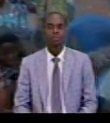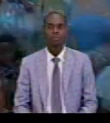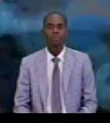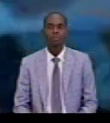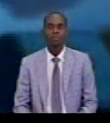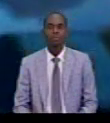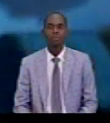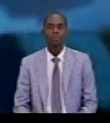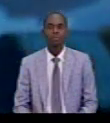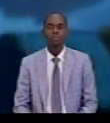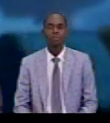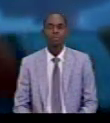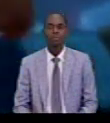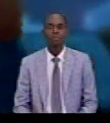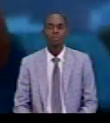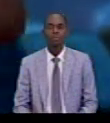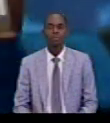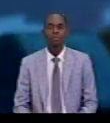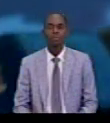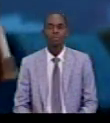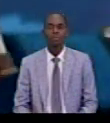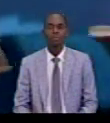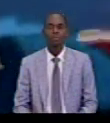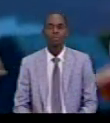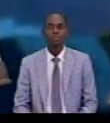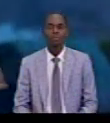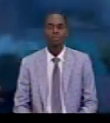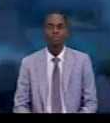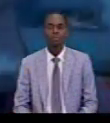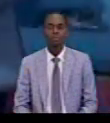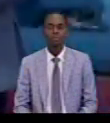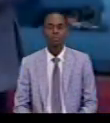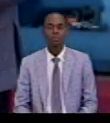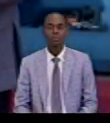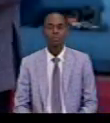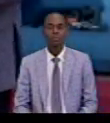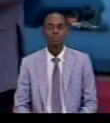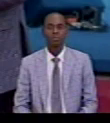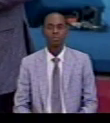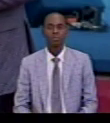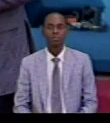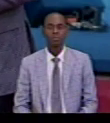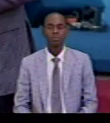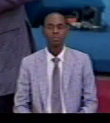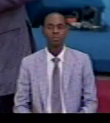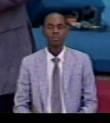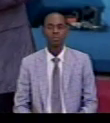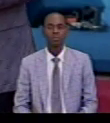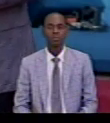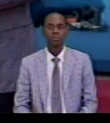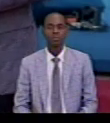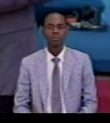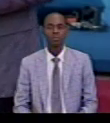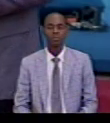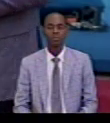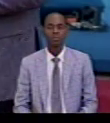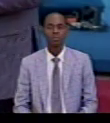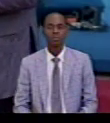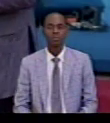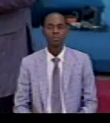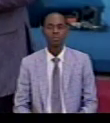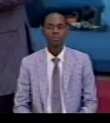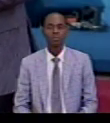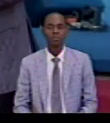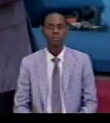Gloire à Dieu. Notre sœur ici s'appelle Yaovi Adjo, elle a 60 ans. Voici son